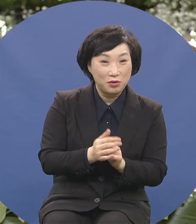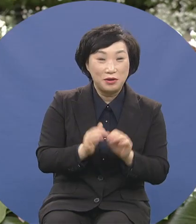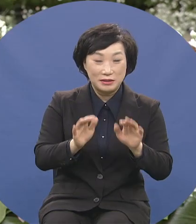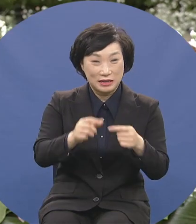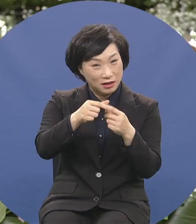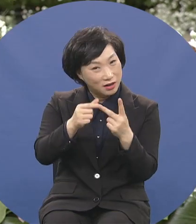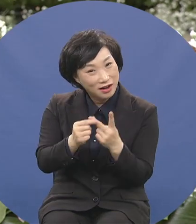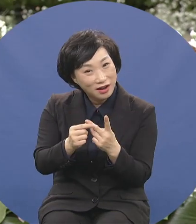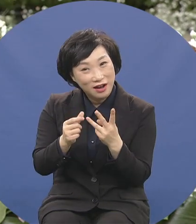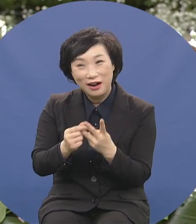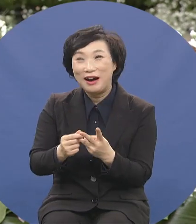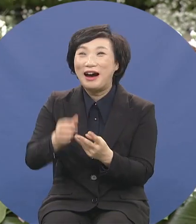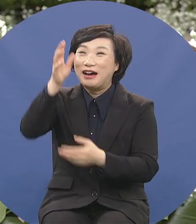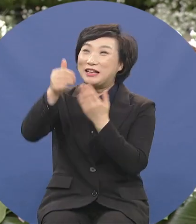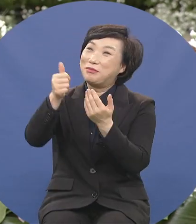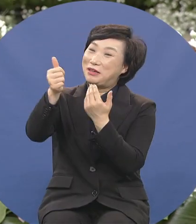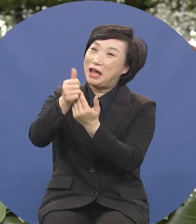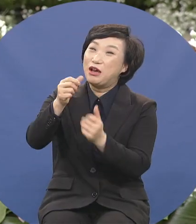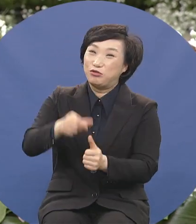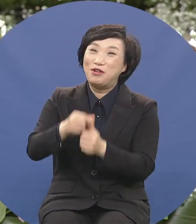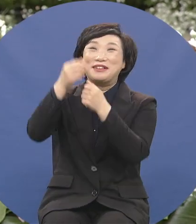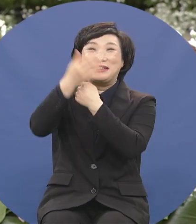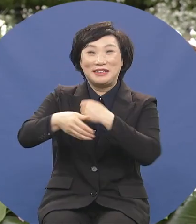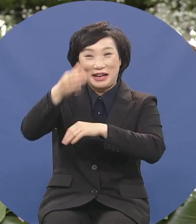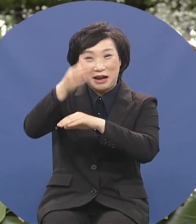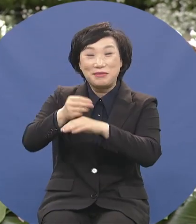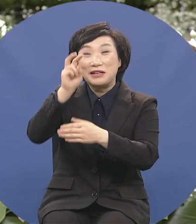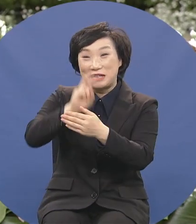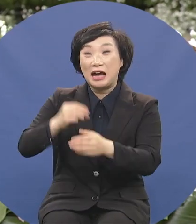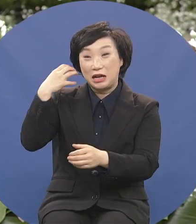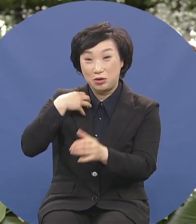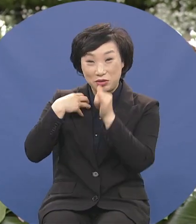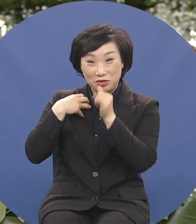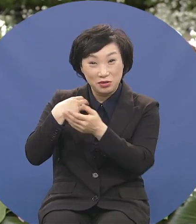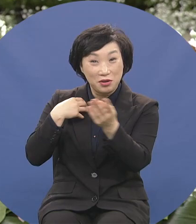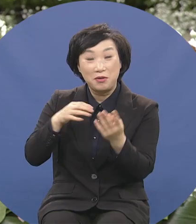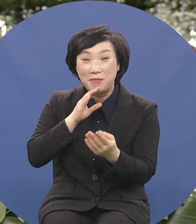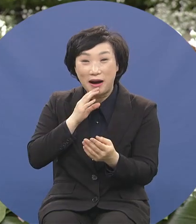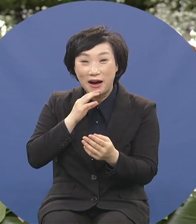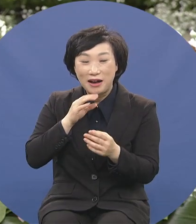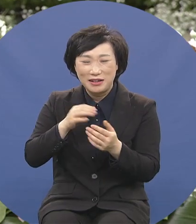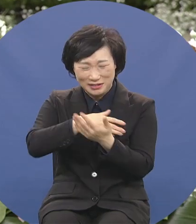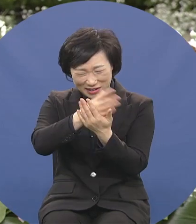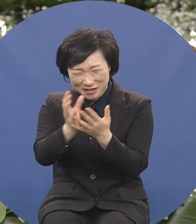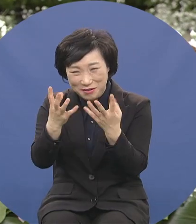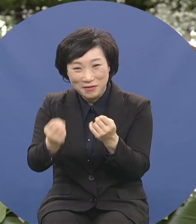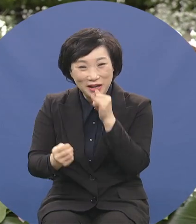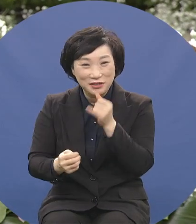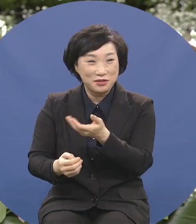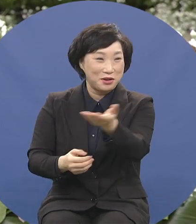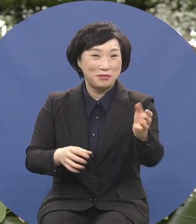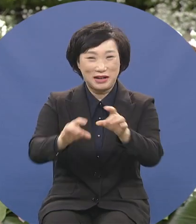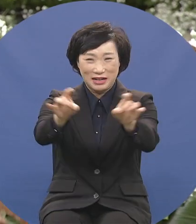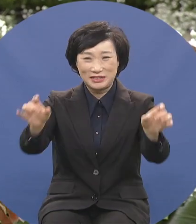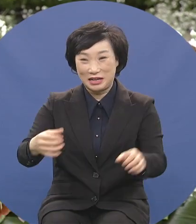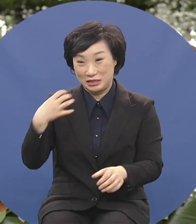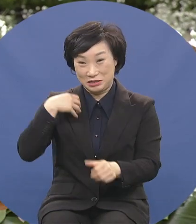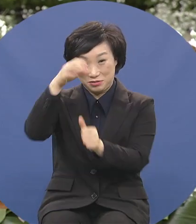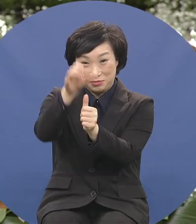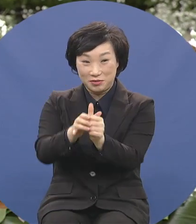하나님을 한껏 구원은에 감사해서 찬양하는 직분이 있고 각자가 다 직분이 있는데